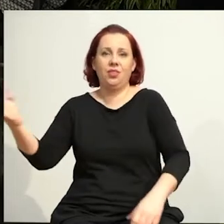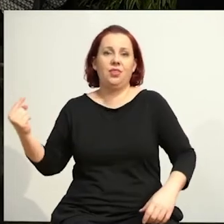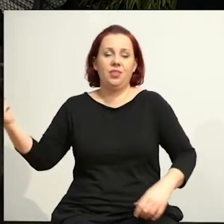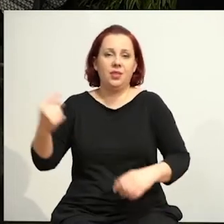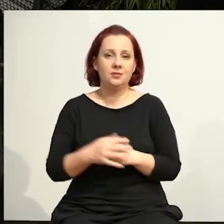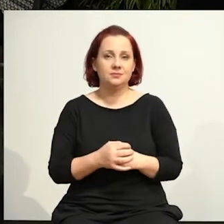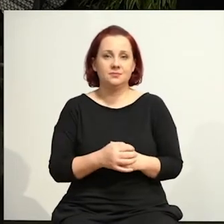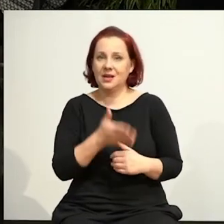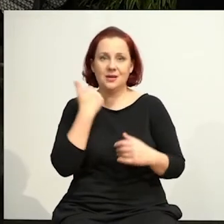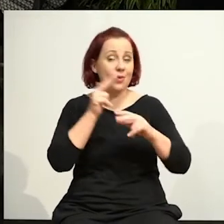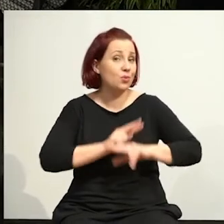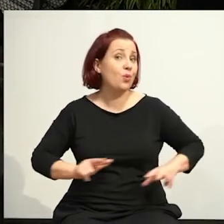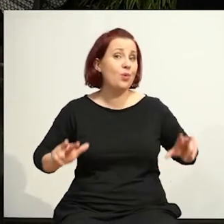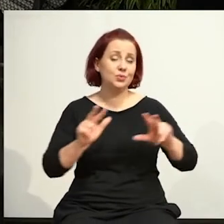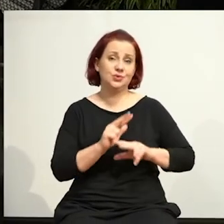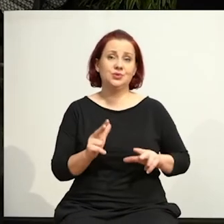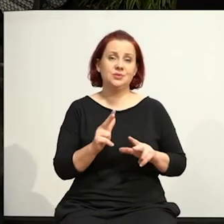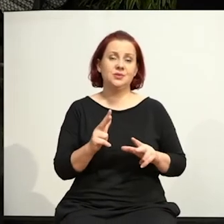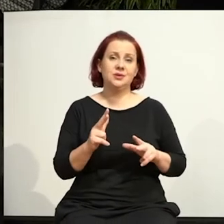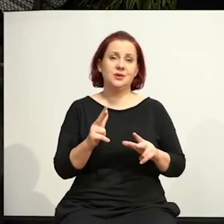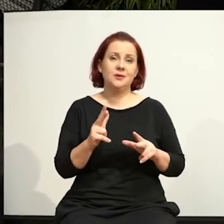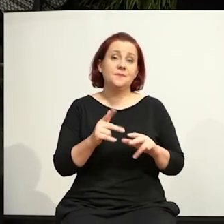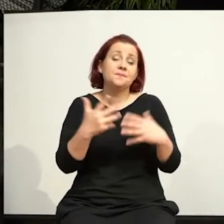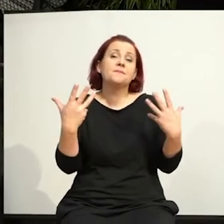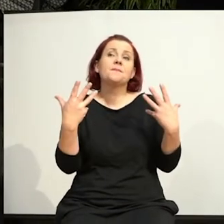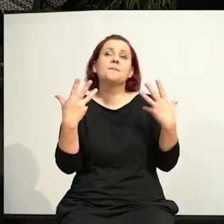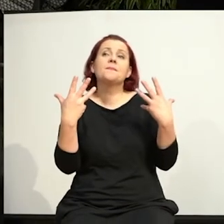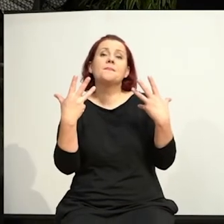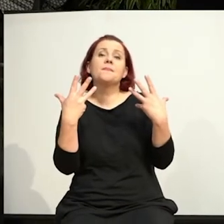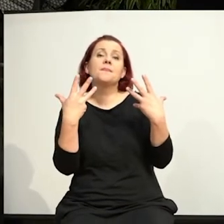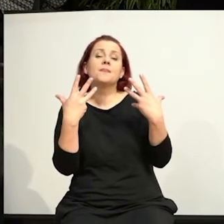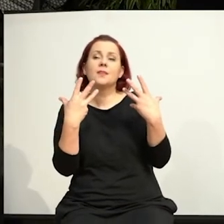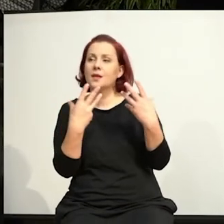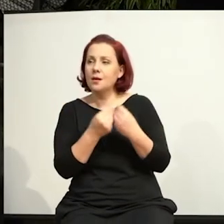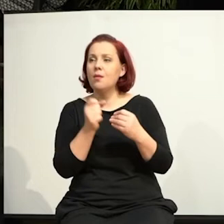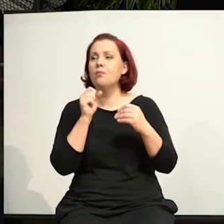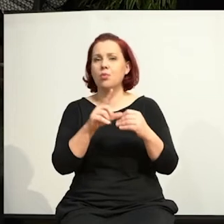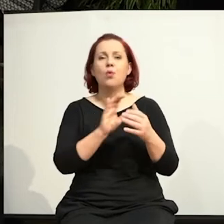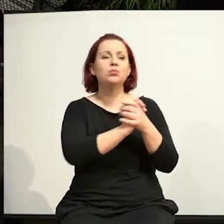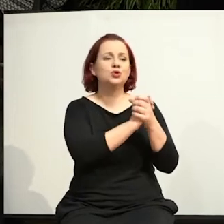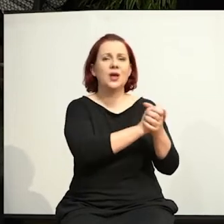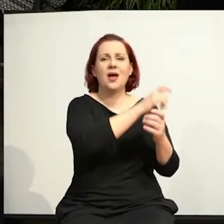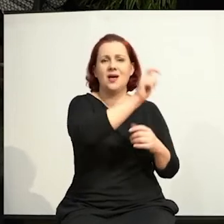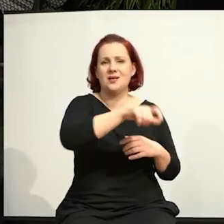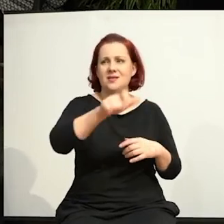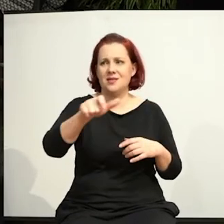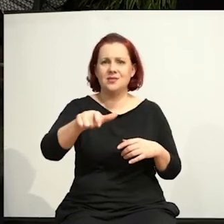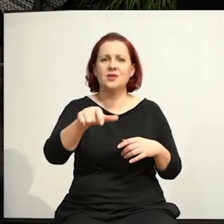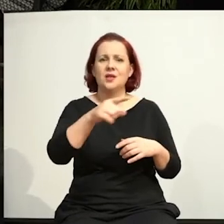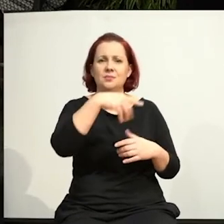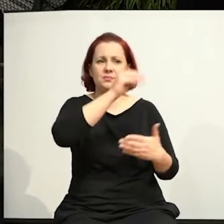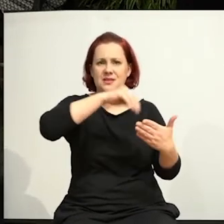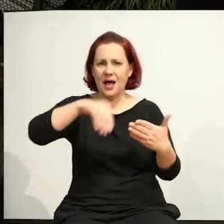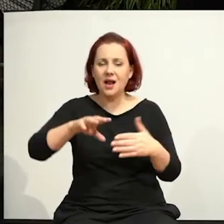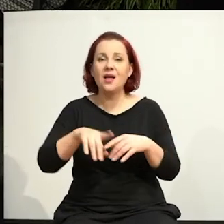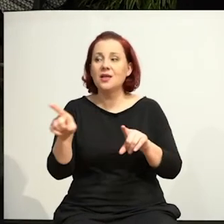nie miał przecież właściwie żadnej rodziny, z przyjaciółmi, no to wiemy, że jest bogata epistolografia, która pokazuje, że rzeczywiście miał cały czas poczucie